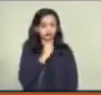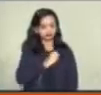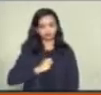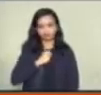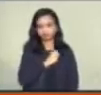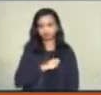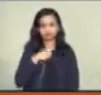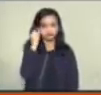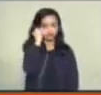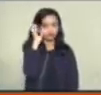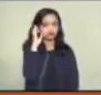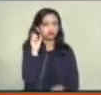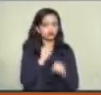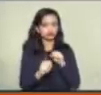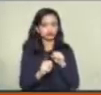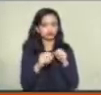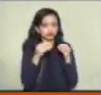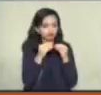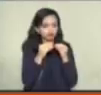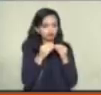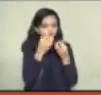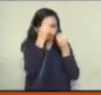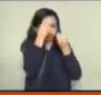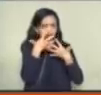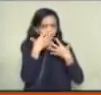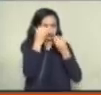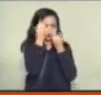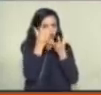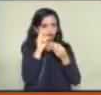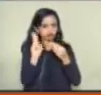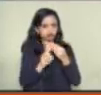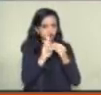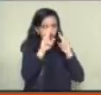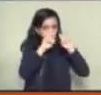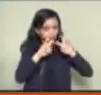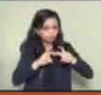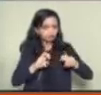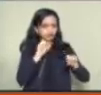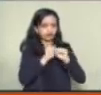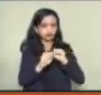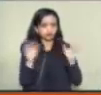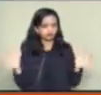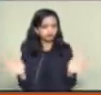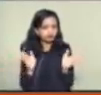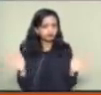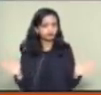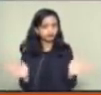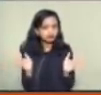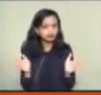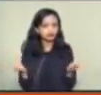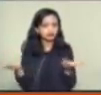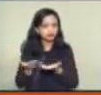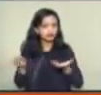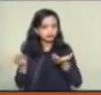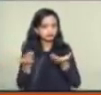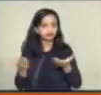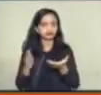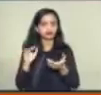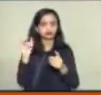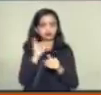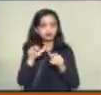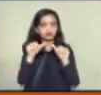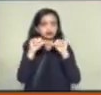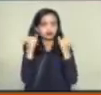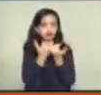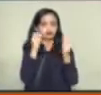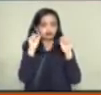sir ha, para maka-extract ako more information na I will use this para naman makumbinsi po yung mga kinaukulan dito, maging inyong agency na